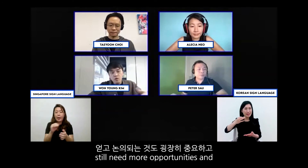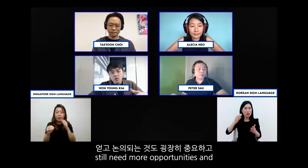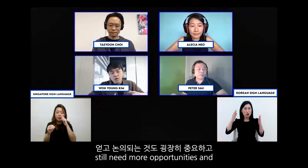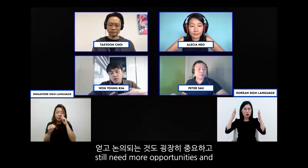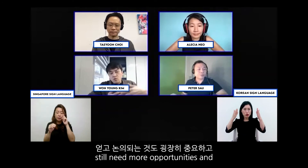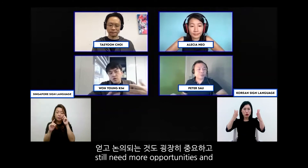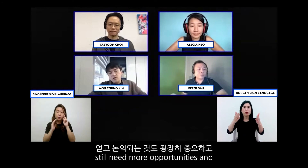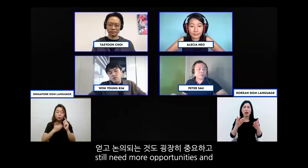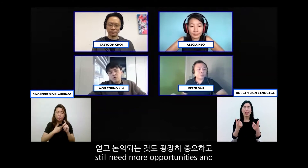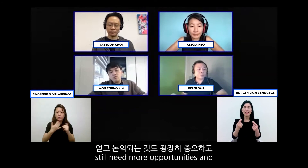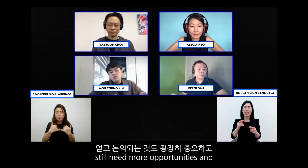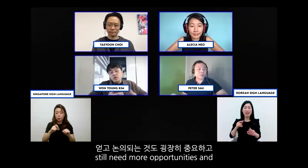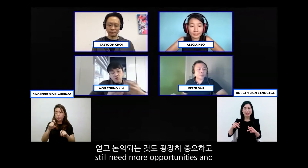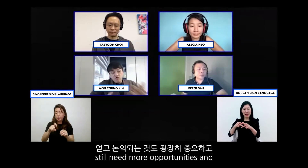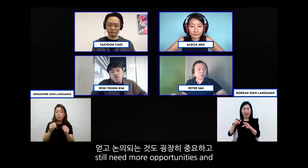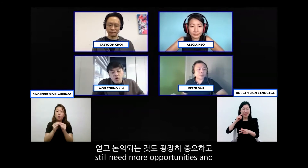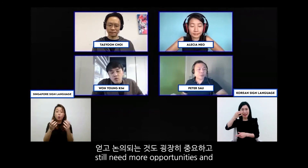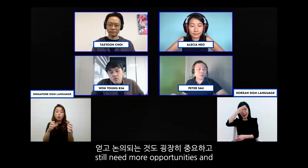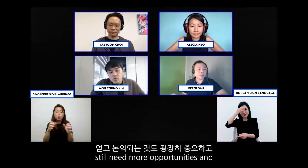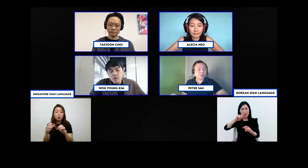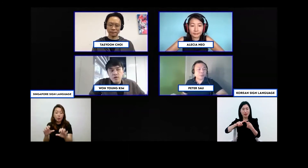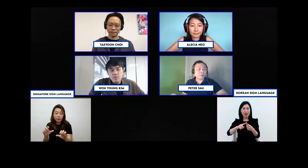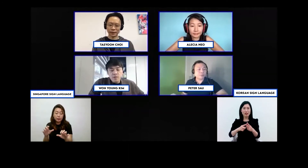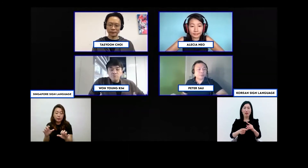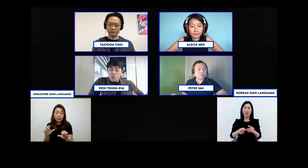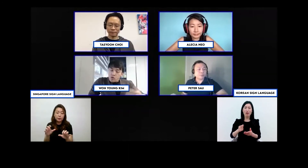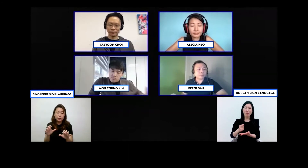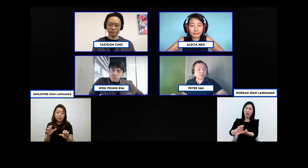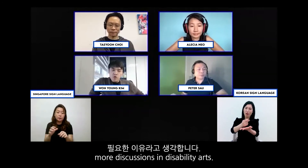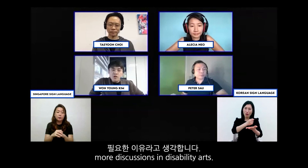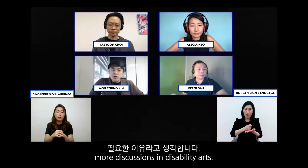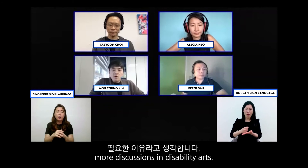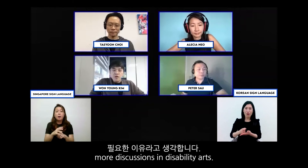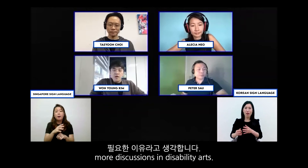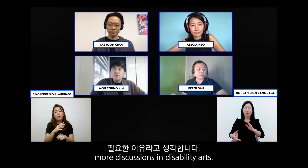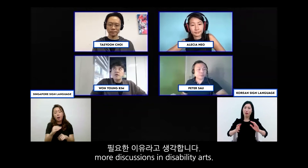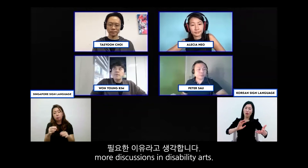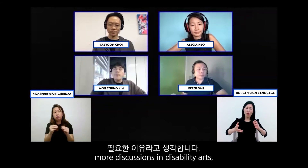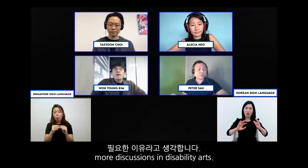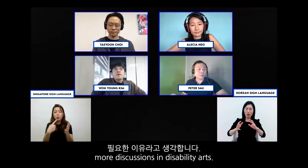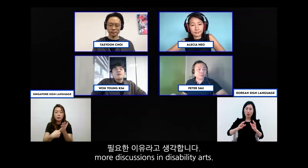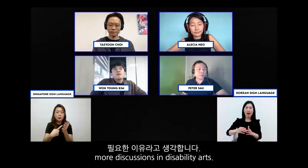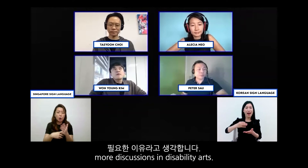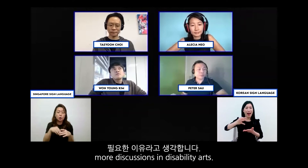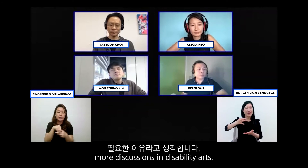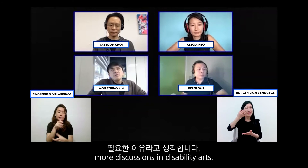얻고 논의되는 것도 굉장히 중요하고 뭐 필요한 일이라고 생각합니다.